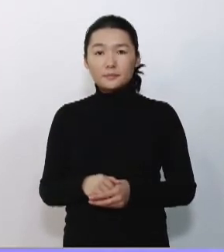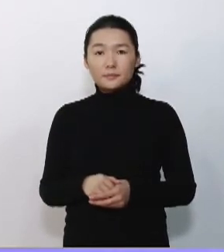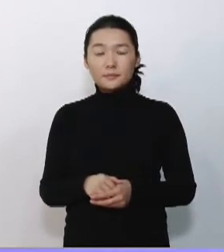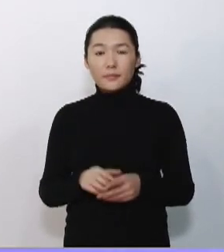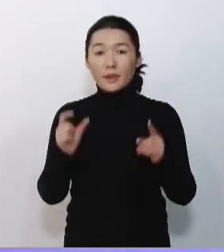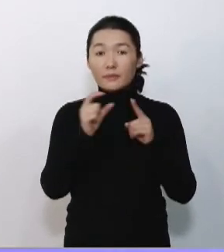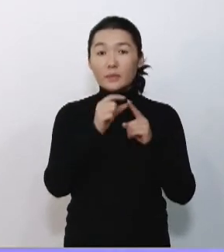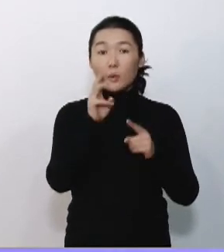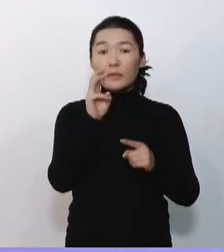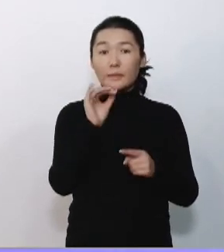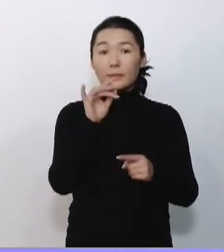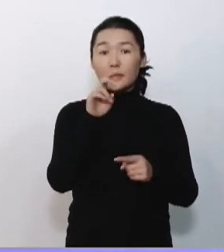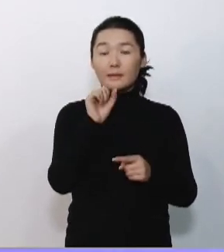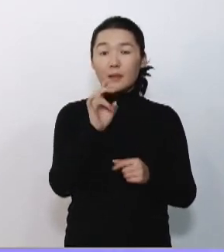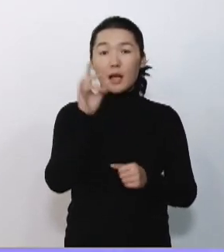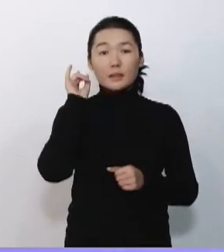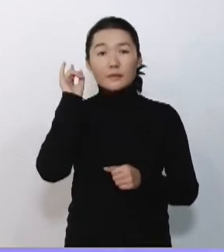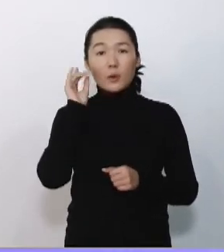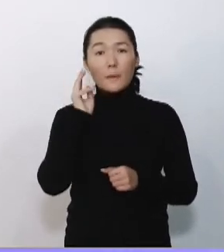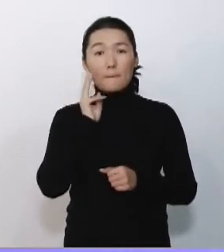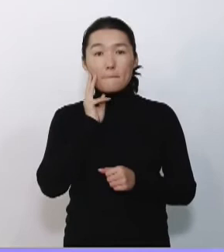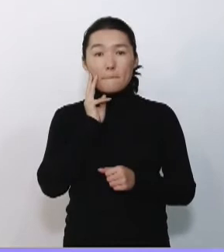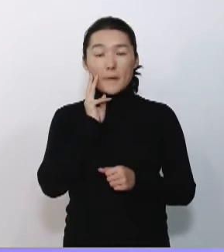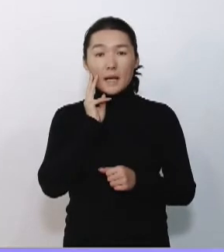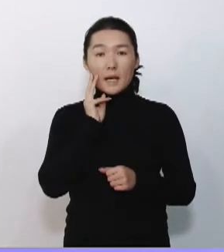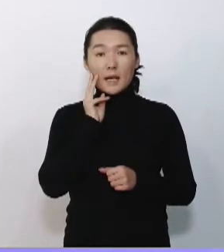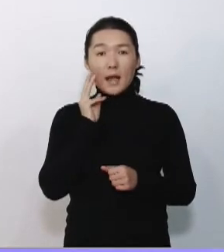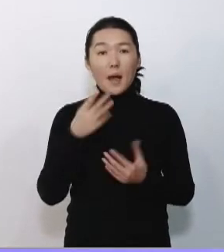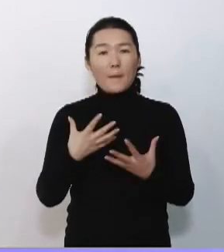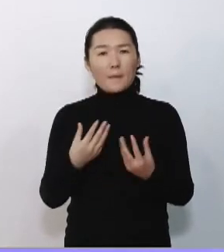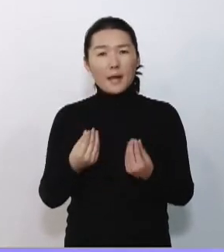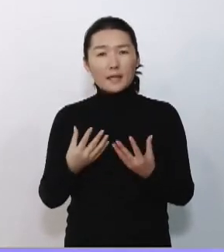В слове Мерлан звук М мягкий,